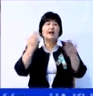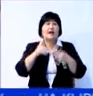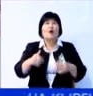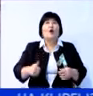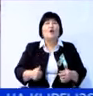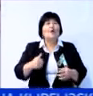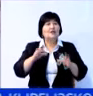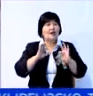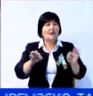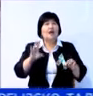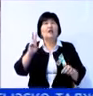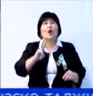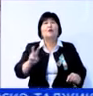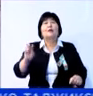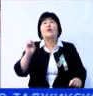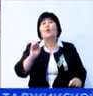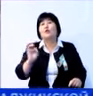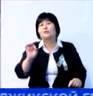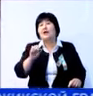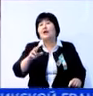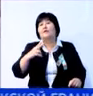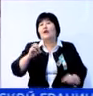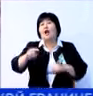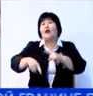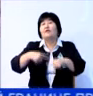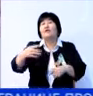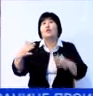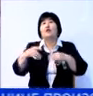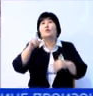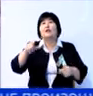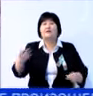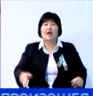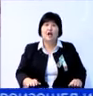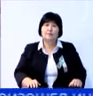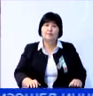гордо рассказывают о Наурызбаевом Исыкпаеве правнуки фронтовика.